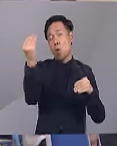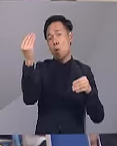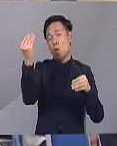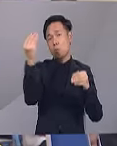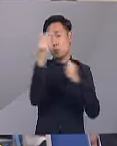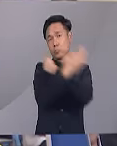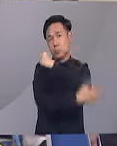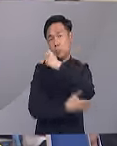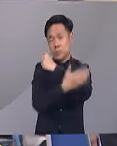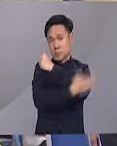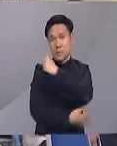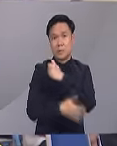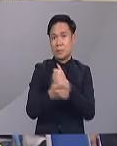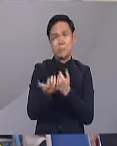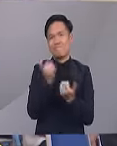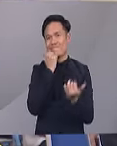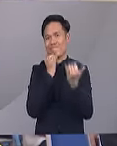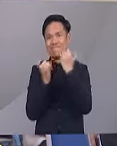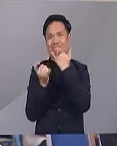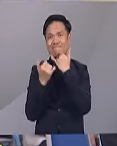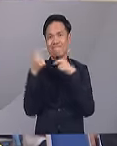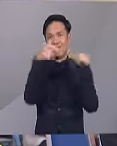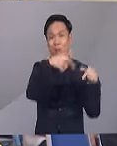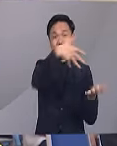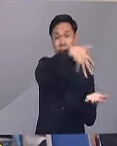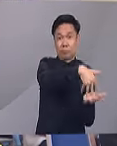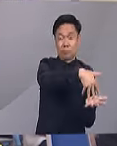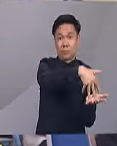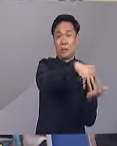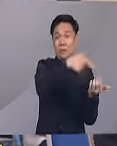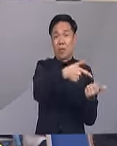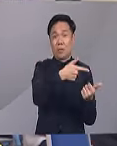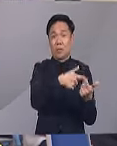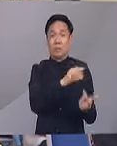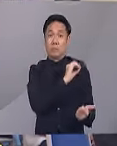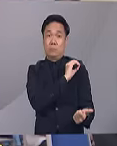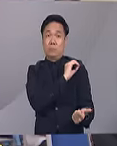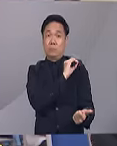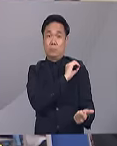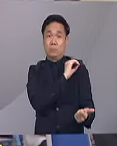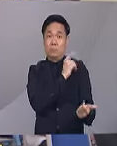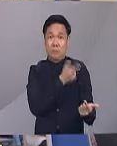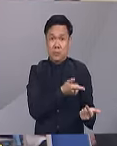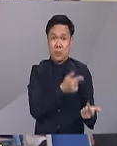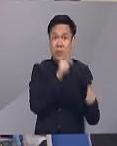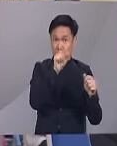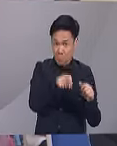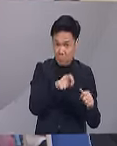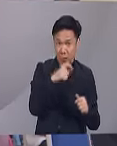pelbagai kesalahan. Adakah tahanan dan petugas di Jabatan Penjara seluruh negara juga akan